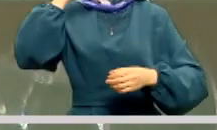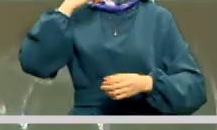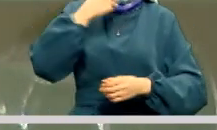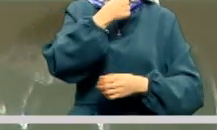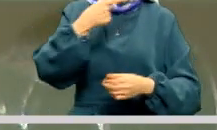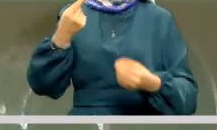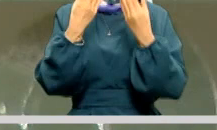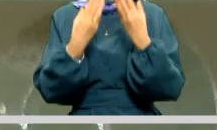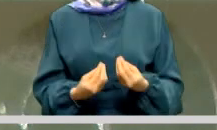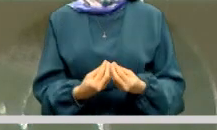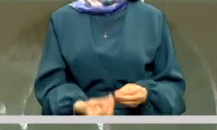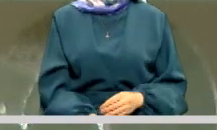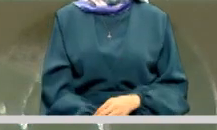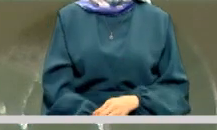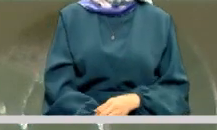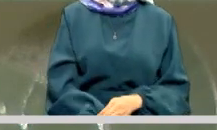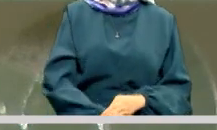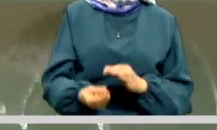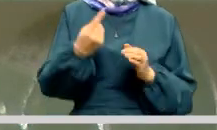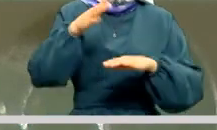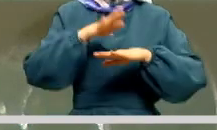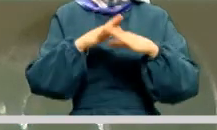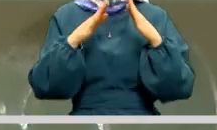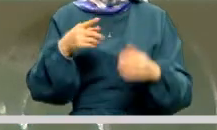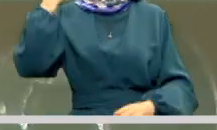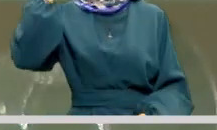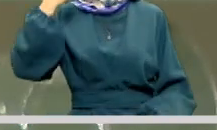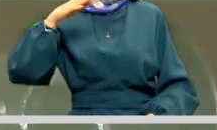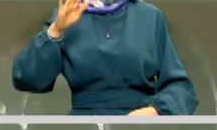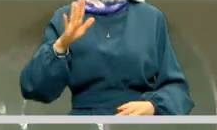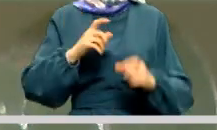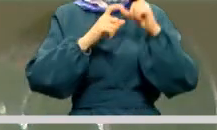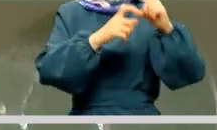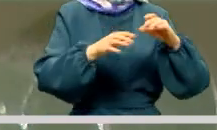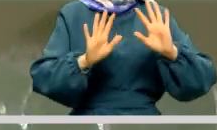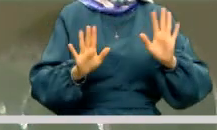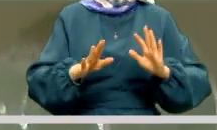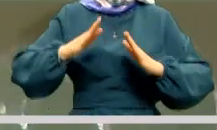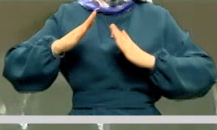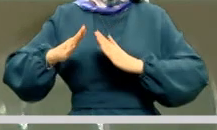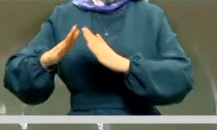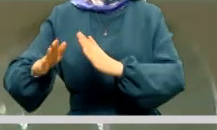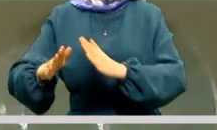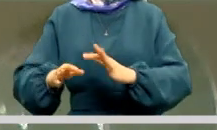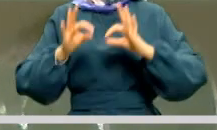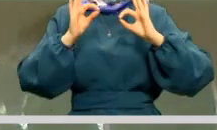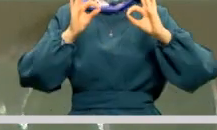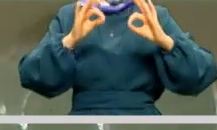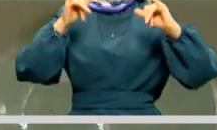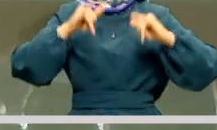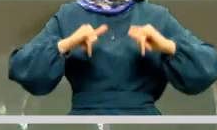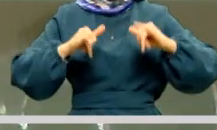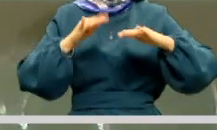eksikliklerin olması bir şeyleri yapıyoruz ama aslında Çok da düşünmeden ya da çok da sorgulamadan mı devam edip otomatik pilotta yaptığımız